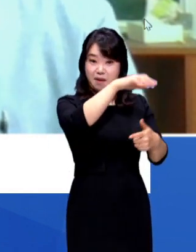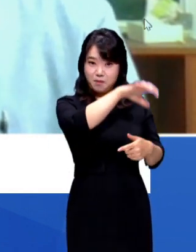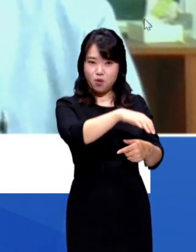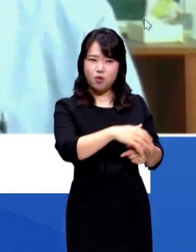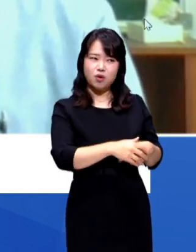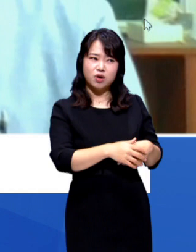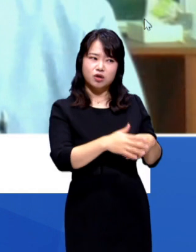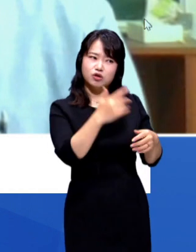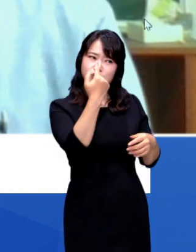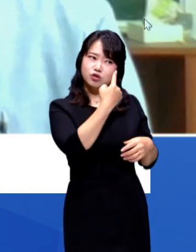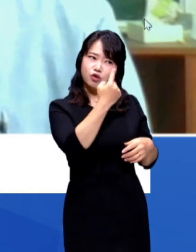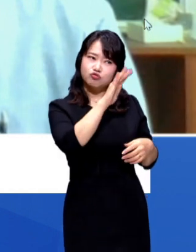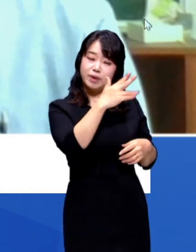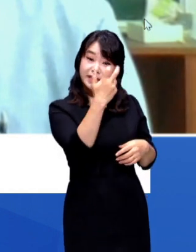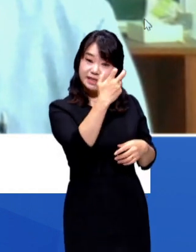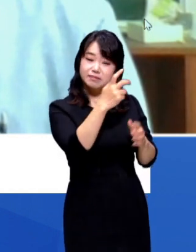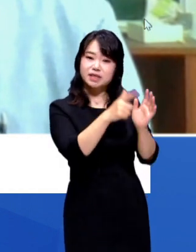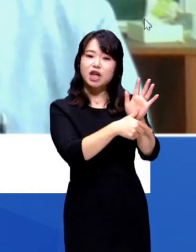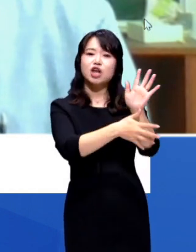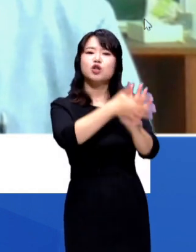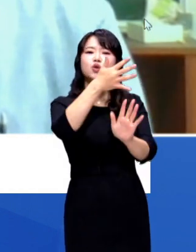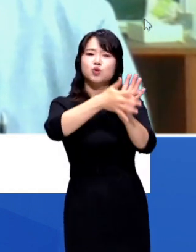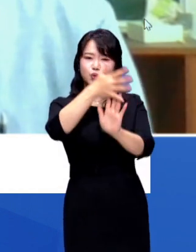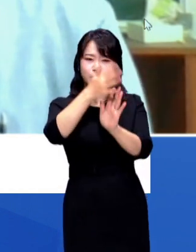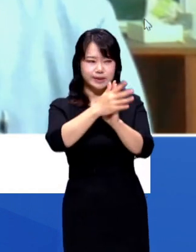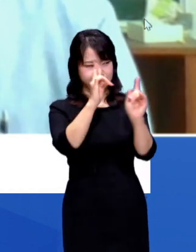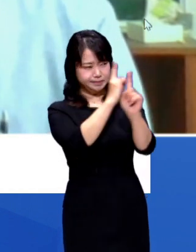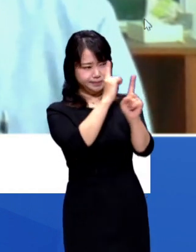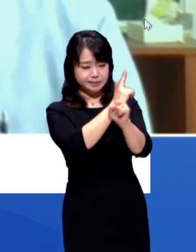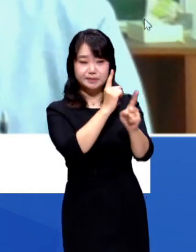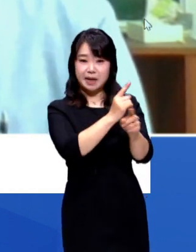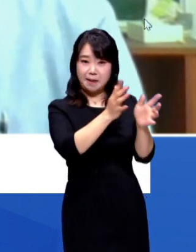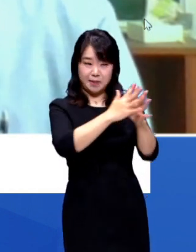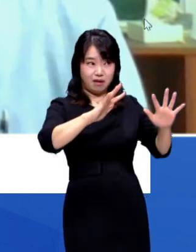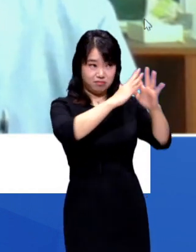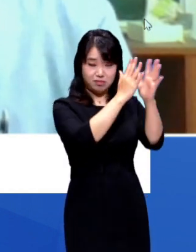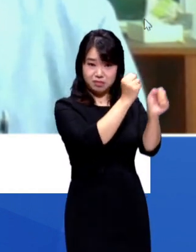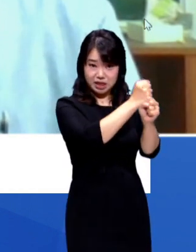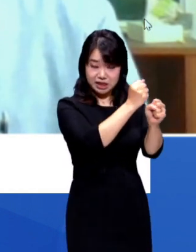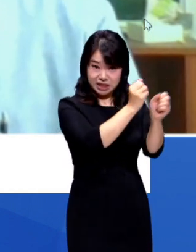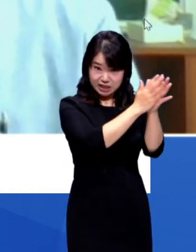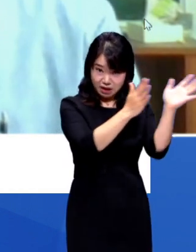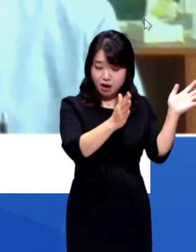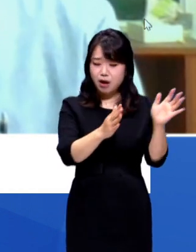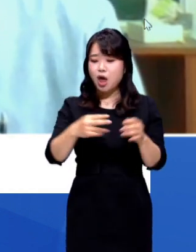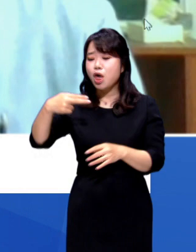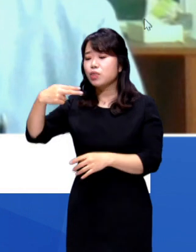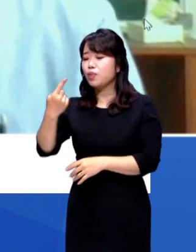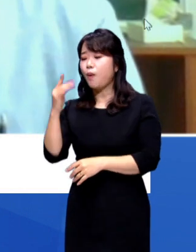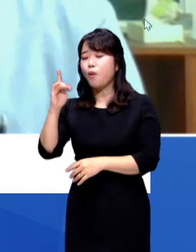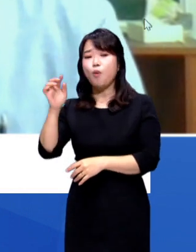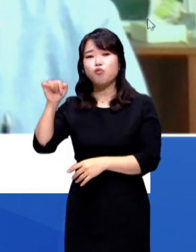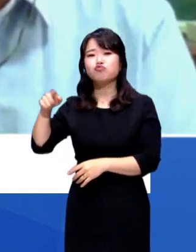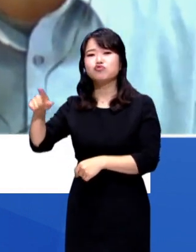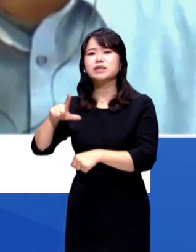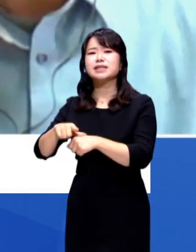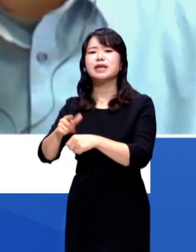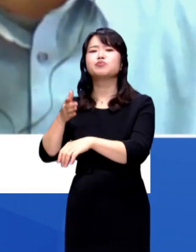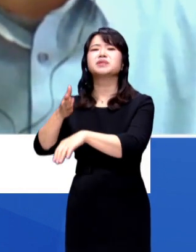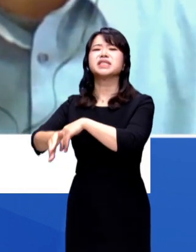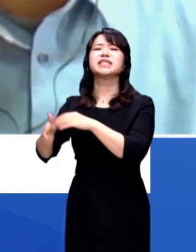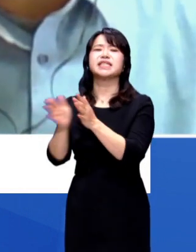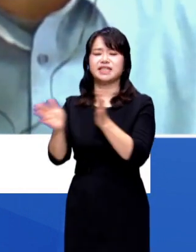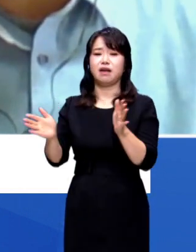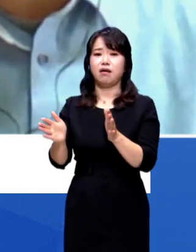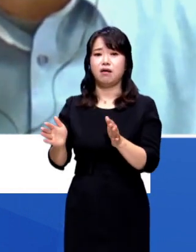70년대부터 아파트를 중심으로 한 도시 재편이 시작됐는데 네. 도봉구는 그 도시 재편에 있어서 늦게 시작을 했어요. 그래서